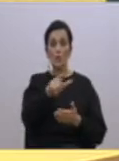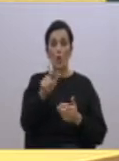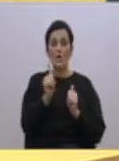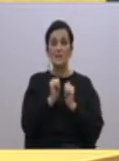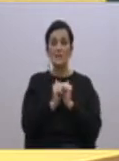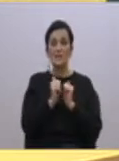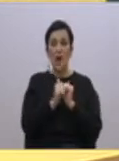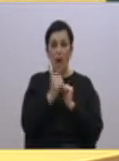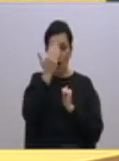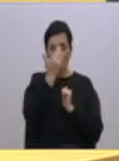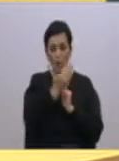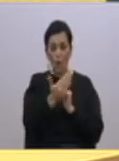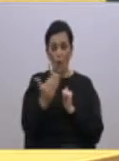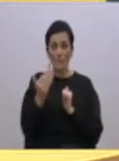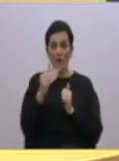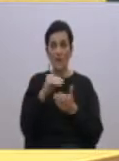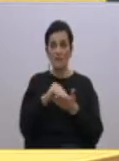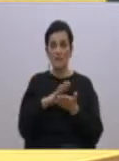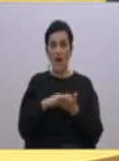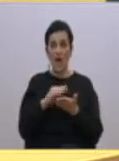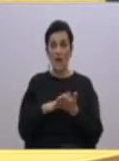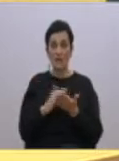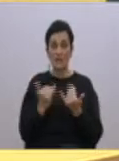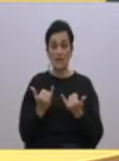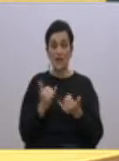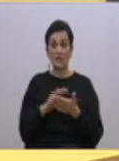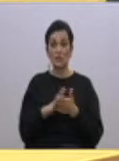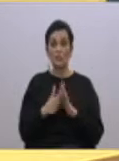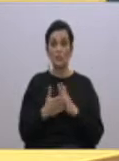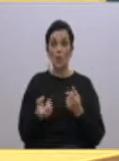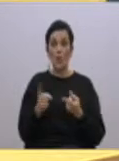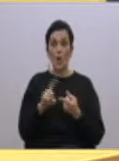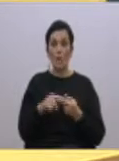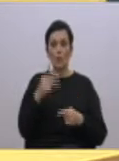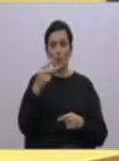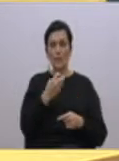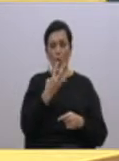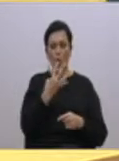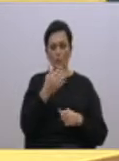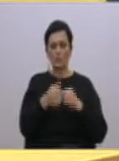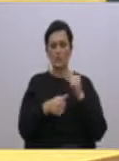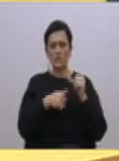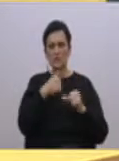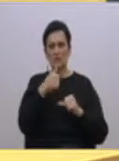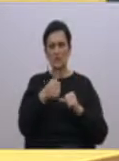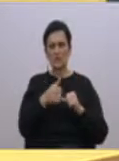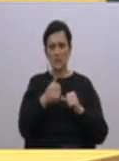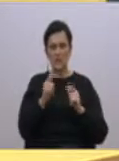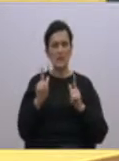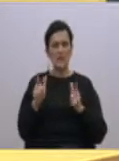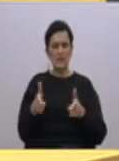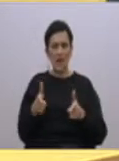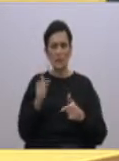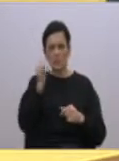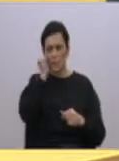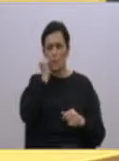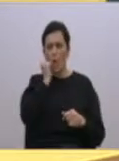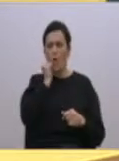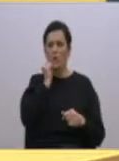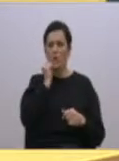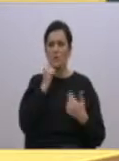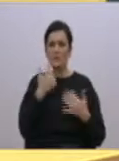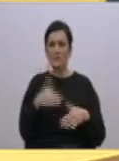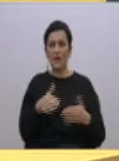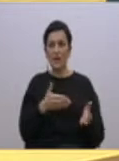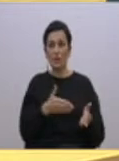აღწერა. აღწერის მონაცემები დღის მდგომარეობით ეფუძნება 2014 წლის აღწერას, დამეთახმებით საკმაოდ მოძველებულია და